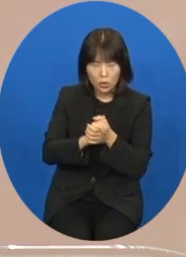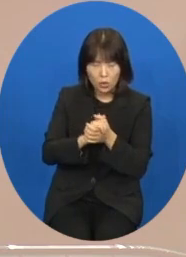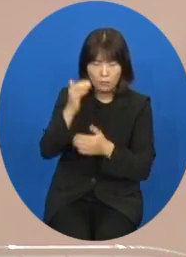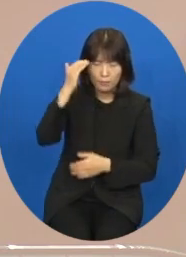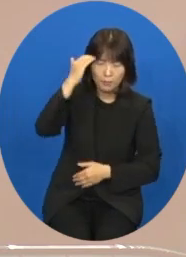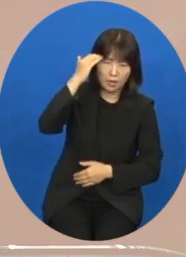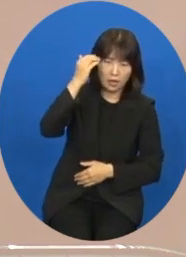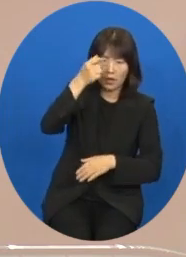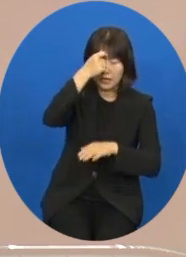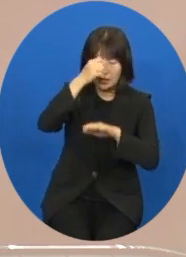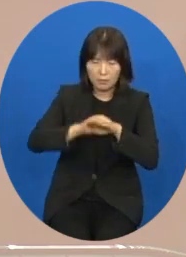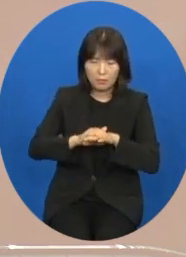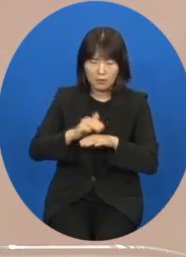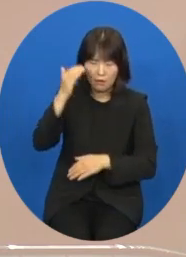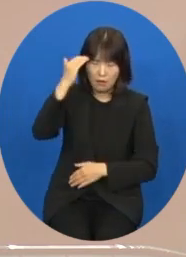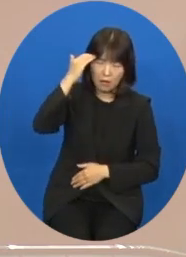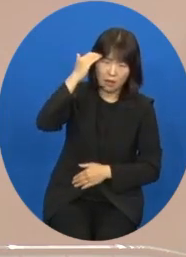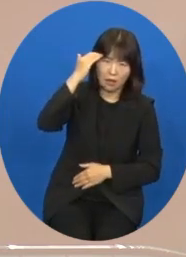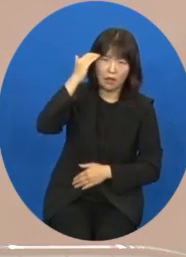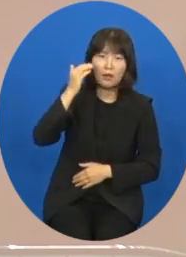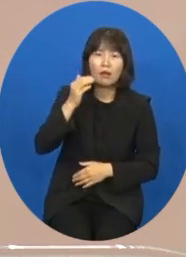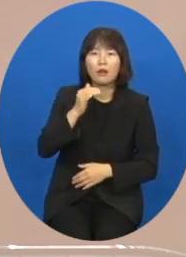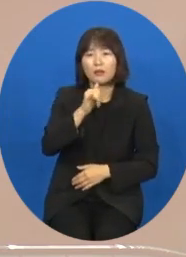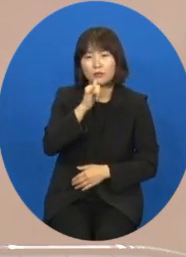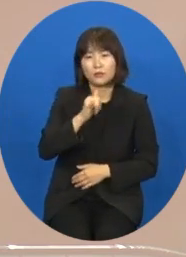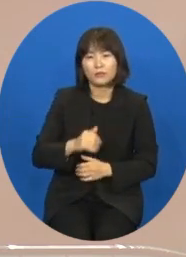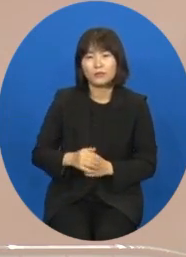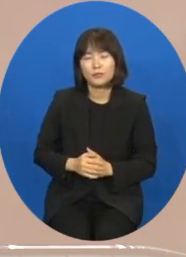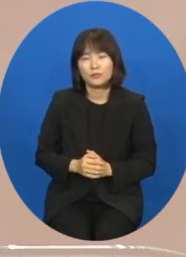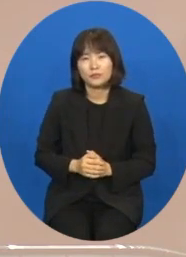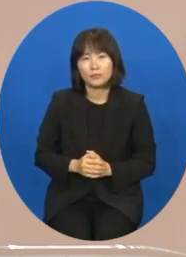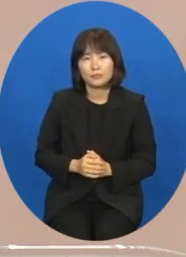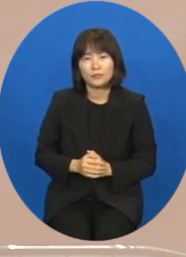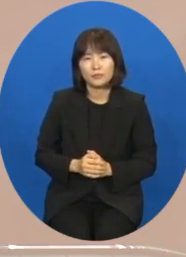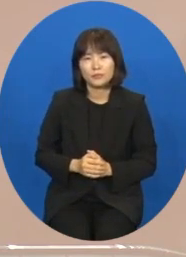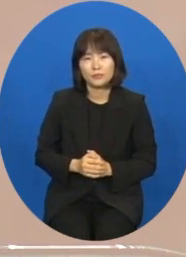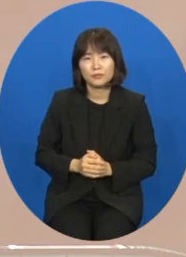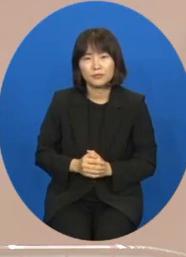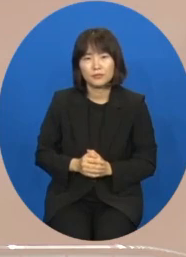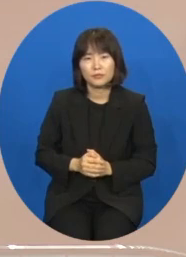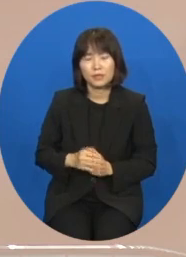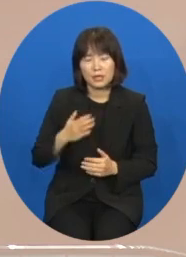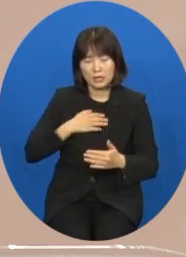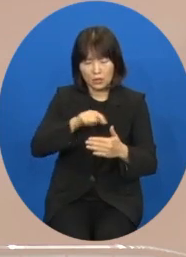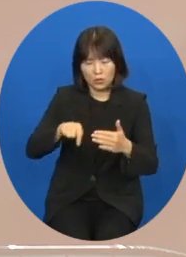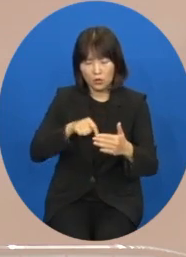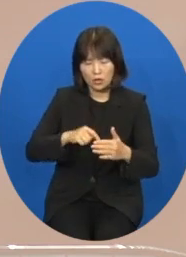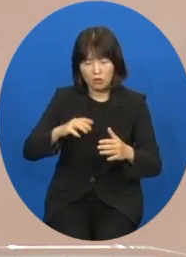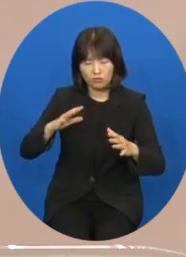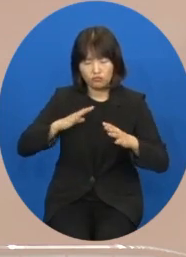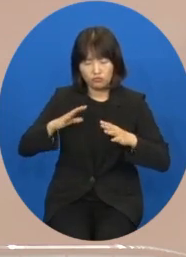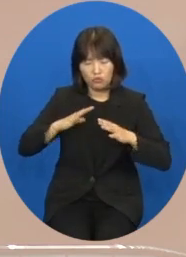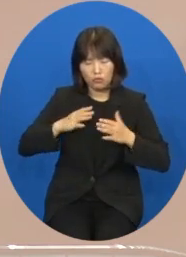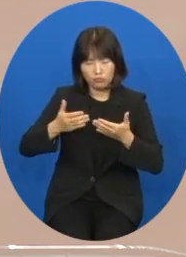예배도 제대로 드리지 못하는 근원적으로 내 속에 두려움을 주는 죄,